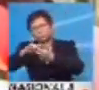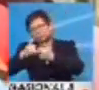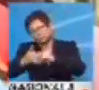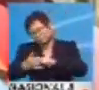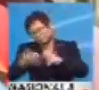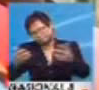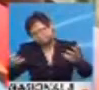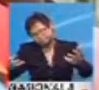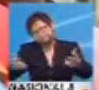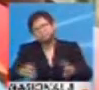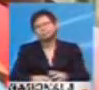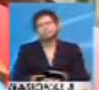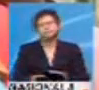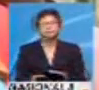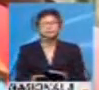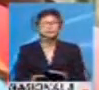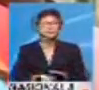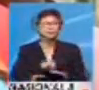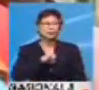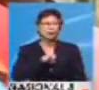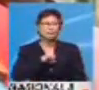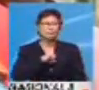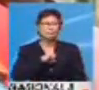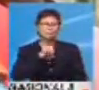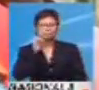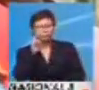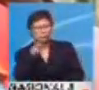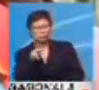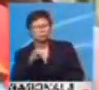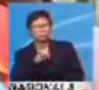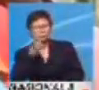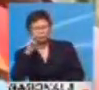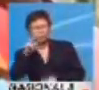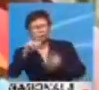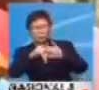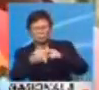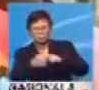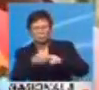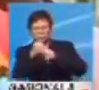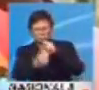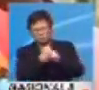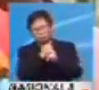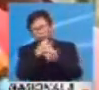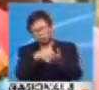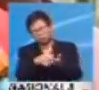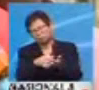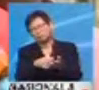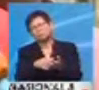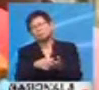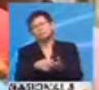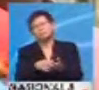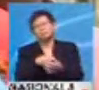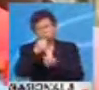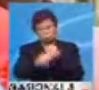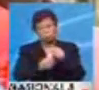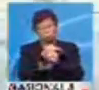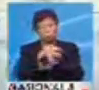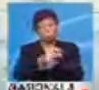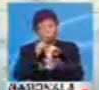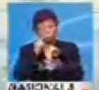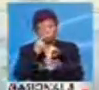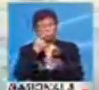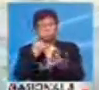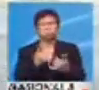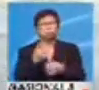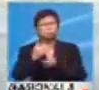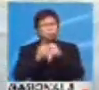jadi saya melihat bahwa masalah ini bukanlah tahun ini saja tetapi tahun ini agak serius